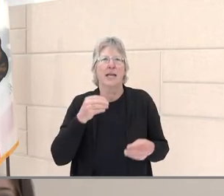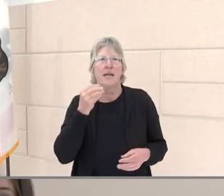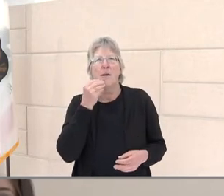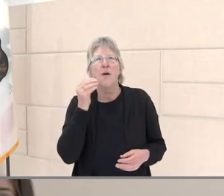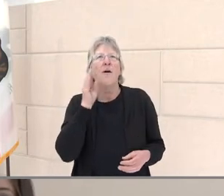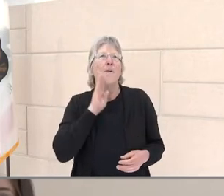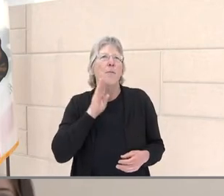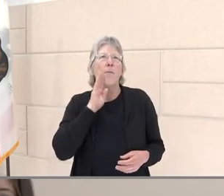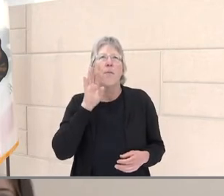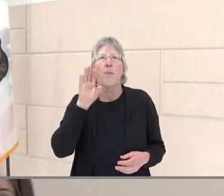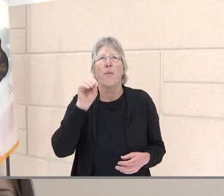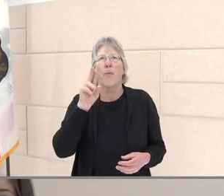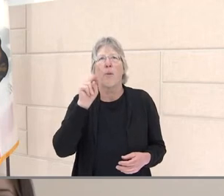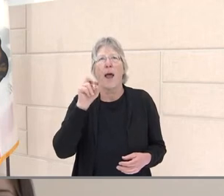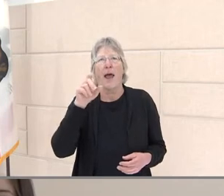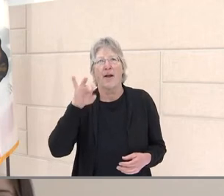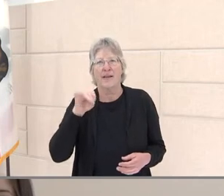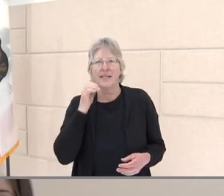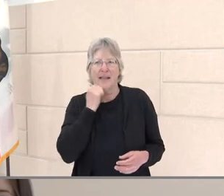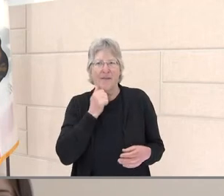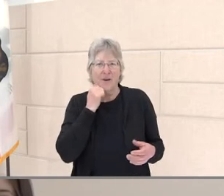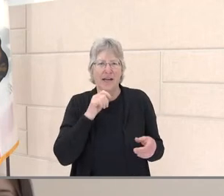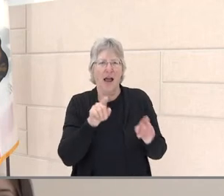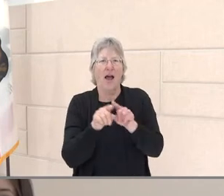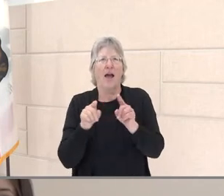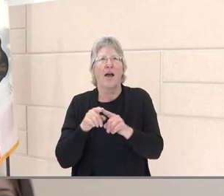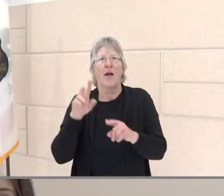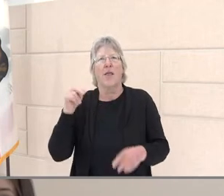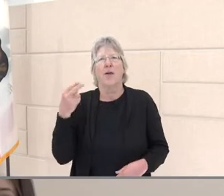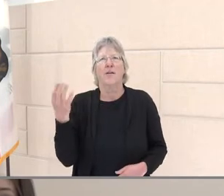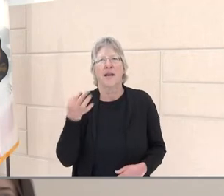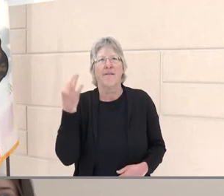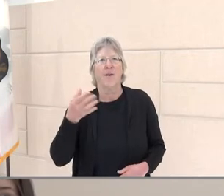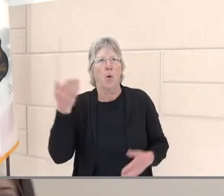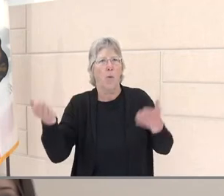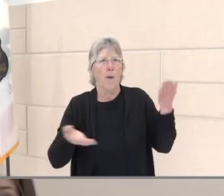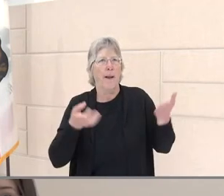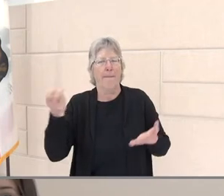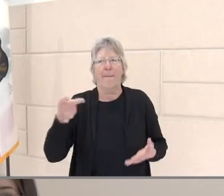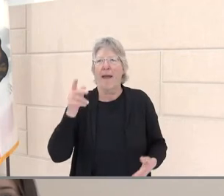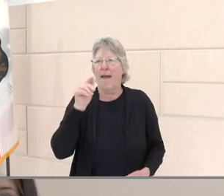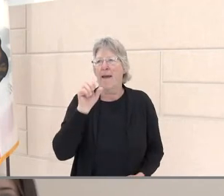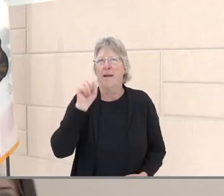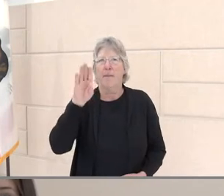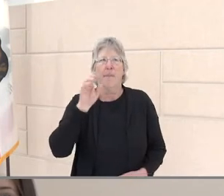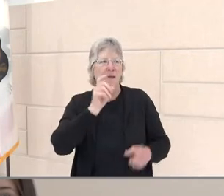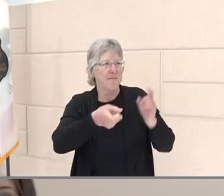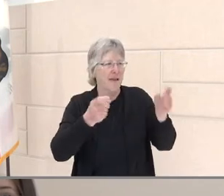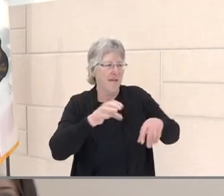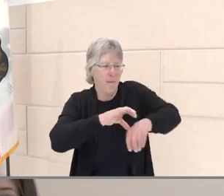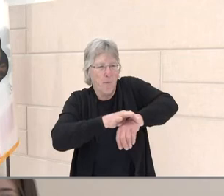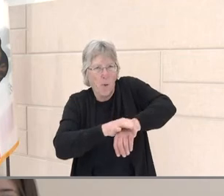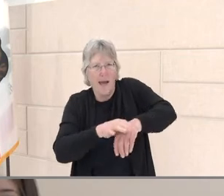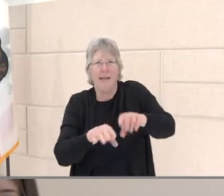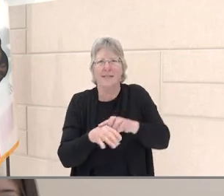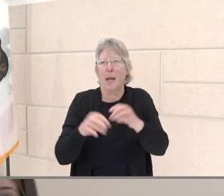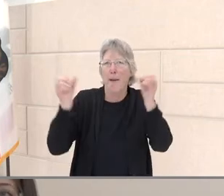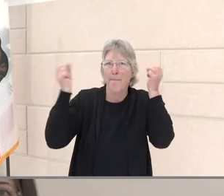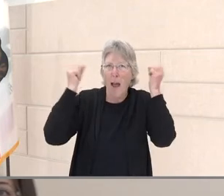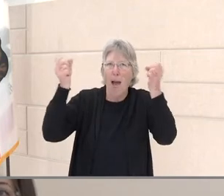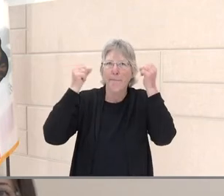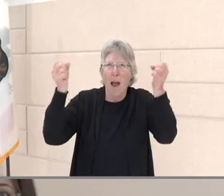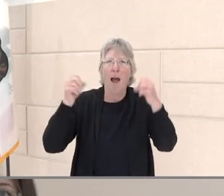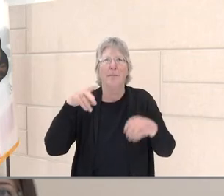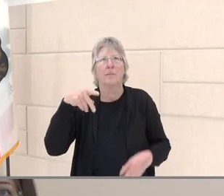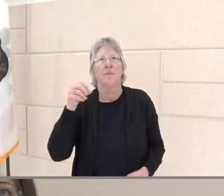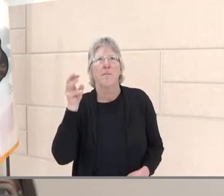ពិធីអបអរជារៀងរាល់ថ្ងៃរៀងរាល់ថ្ងៃប្រហោះនិងថ្ងៃសុខដើម្បីទទួល